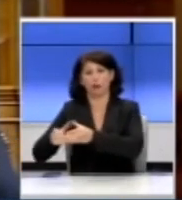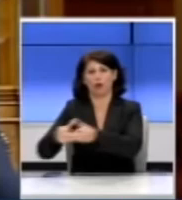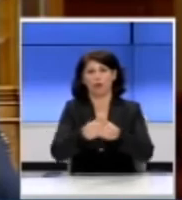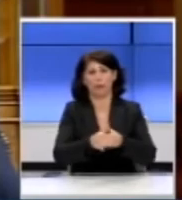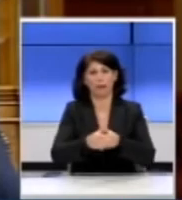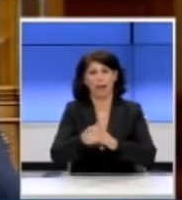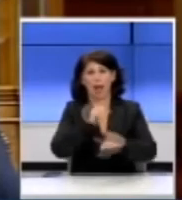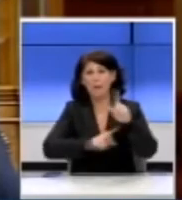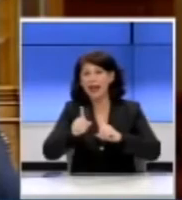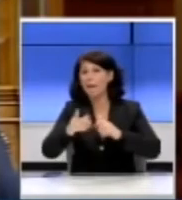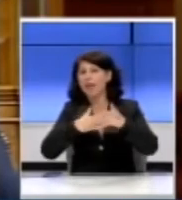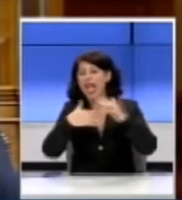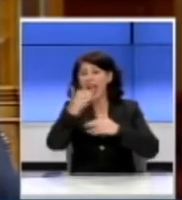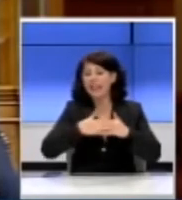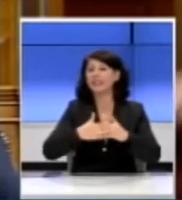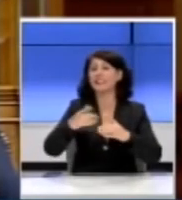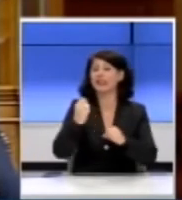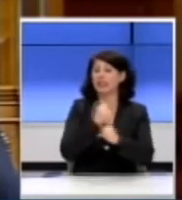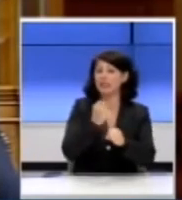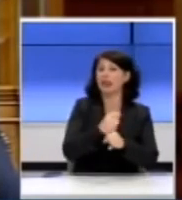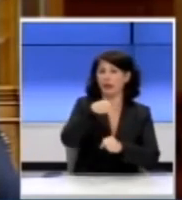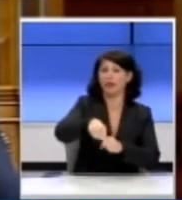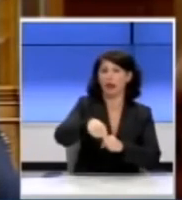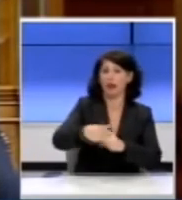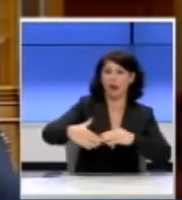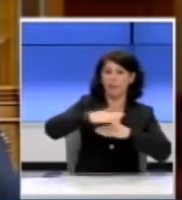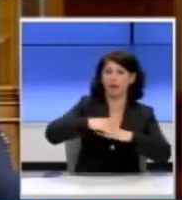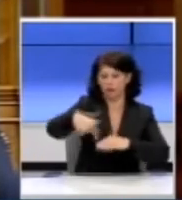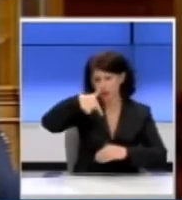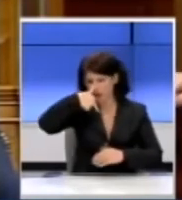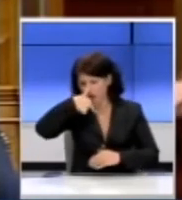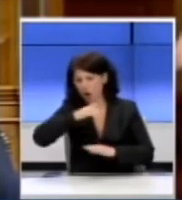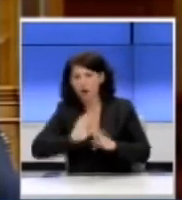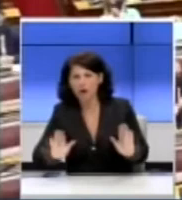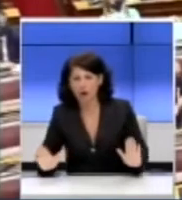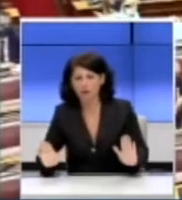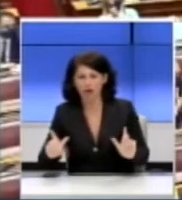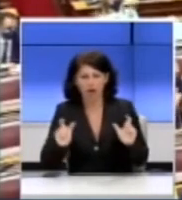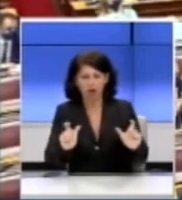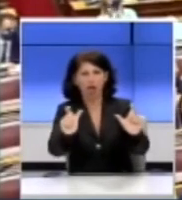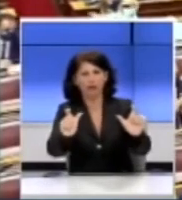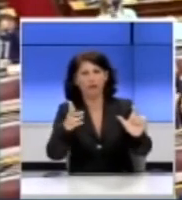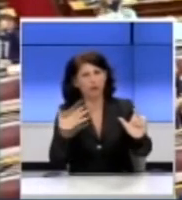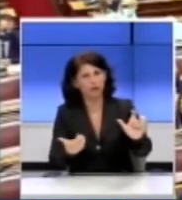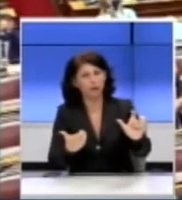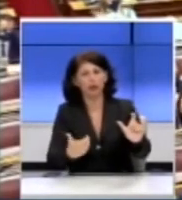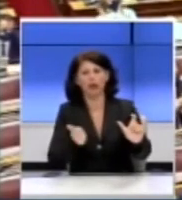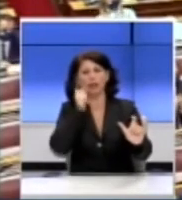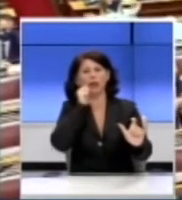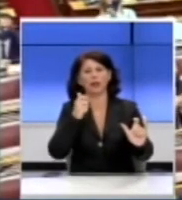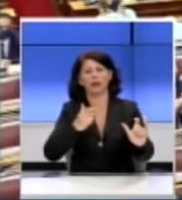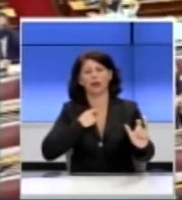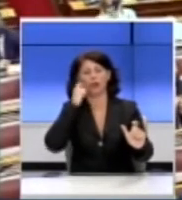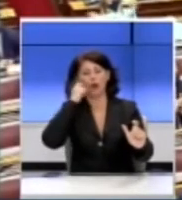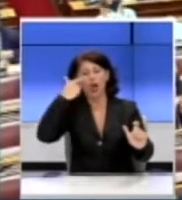βήματα στη μερική κανονικότητα. Η ομιλία του Πρωθυπουργού έγινε στο πλαίσιο της συζήτησης και ψήφισης του νομοσχεδίου. Καθορισμός του εύρους